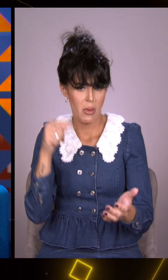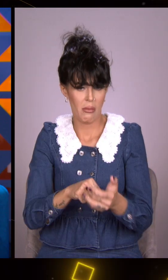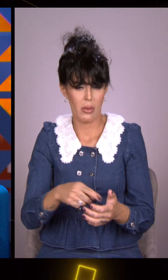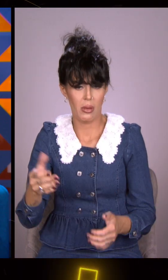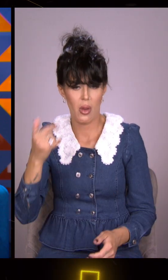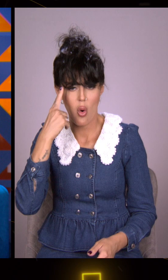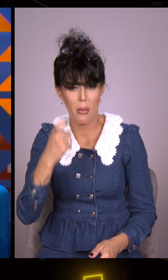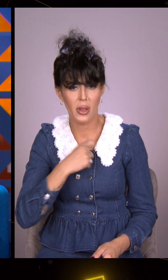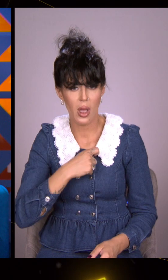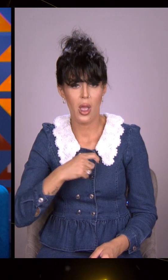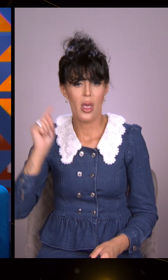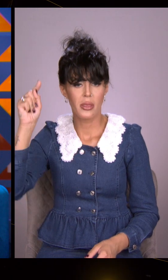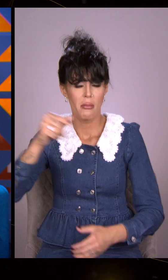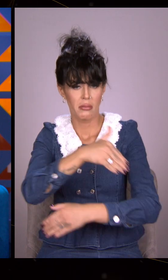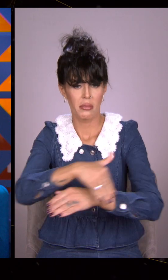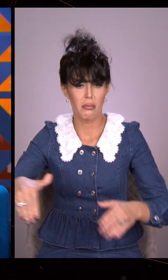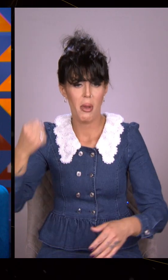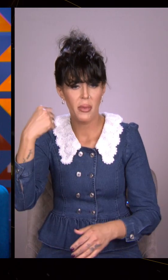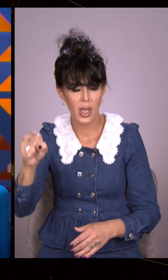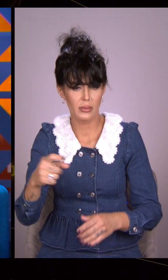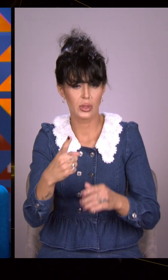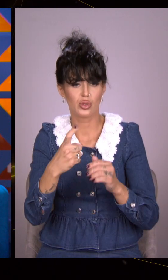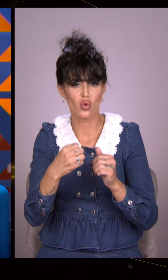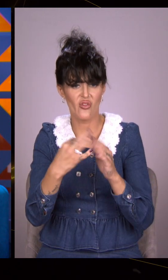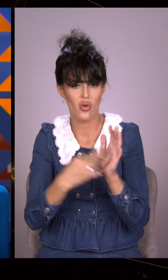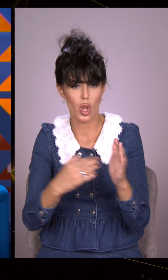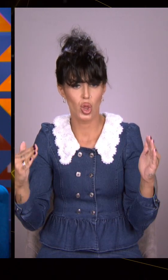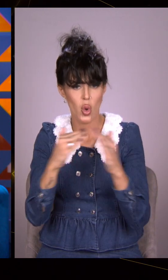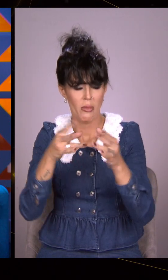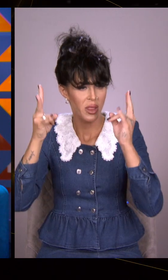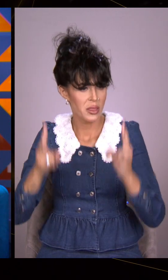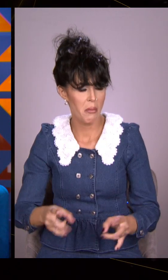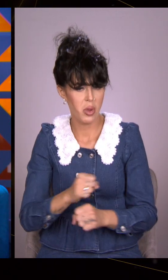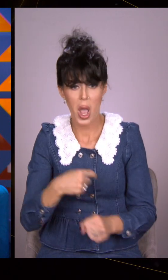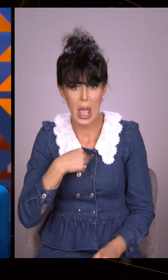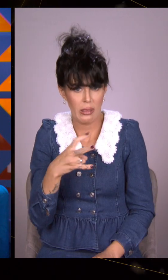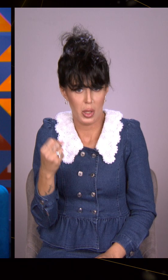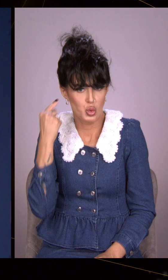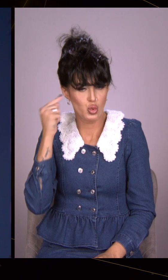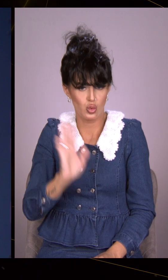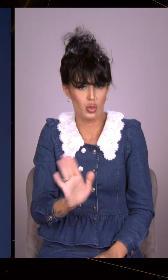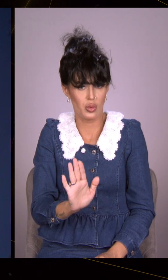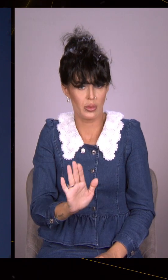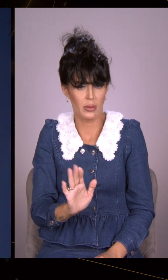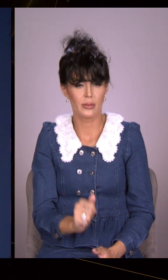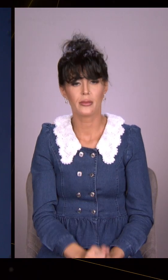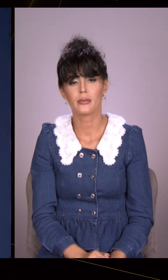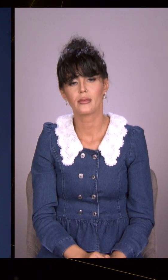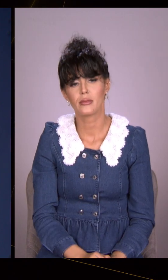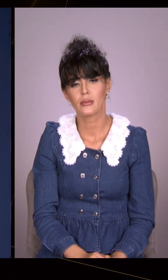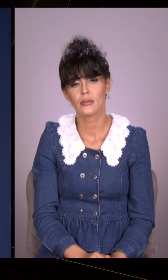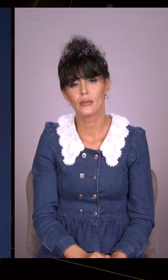повідомив, ну, набережна Перемоги, 118-й дім. А ви почули це? Ну так. То не